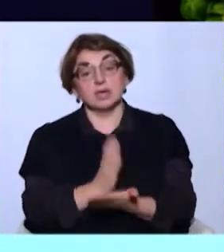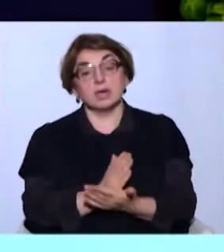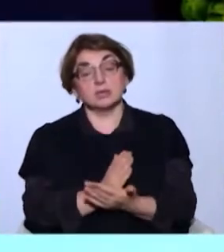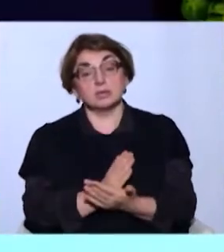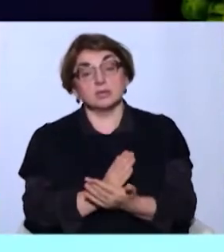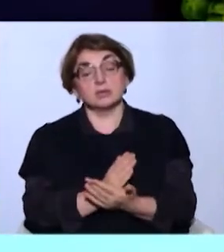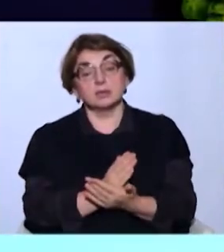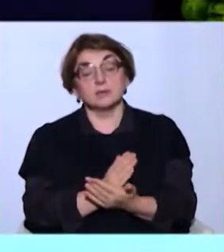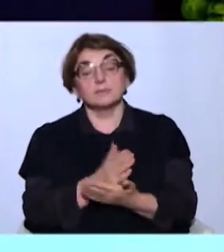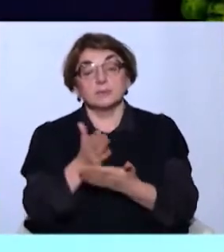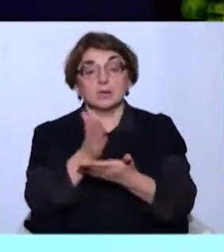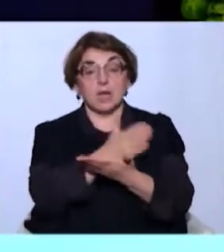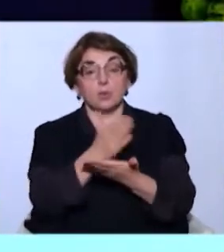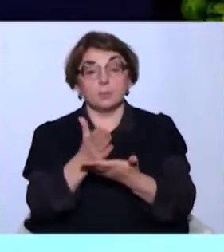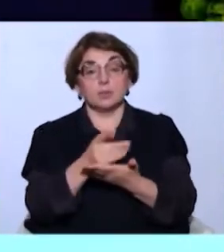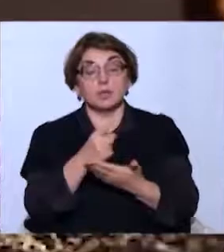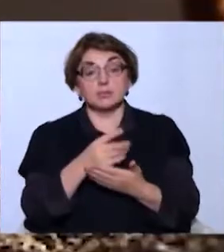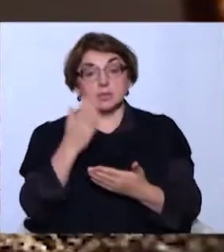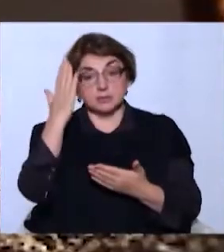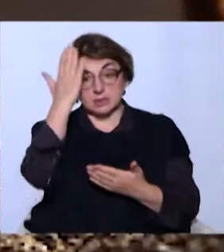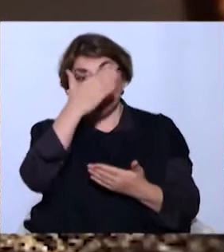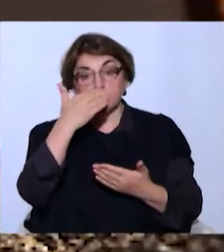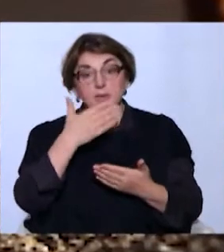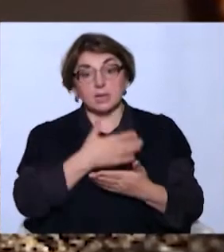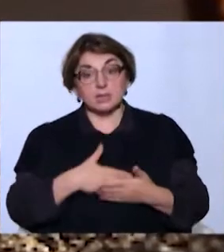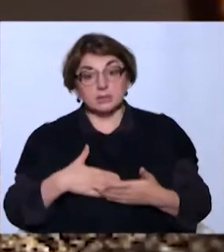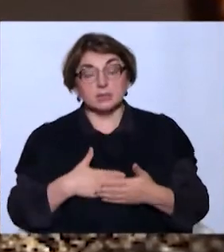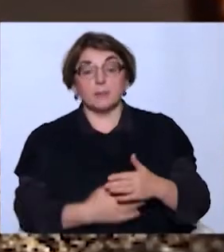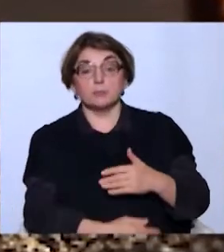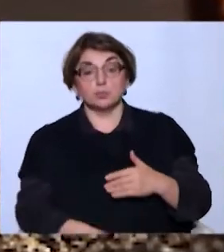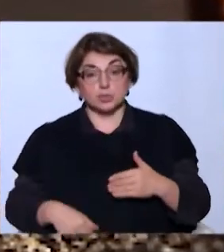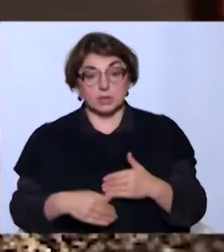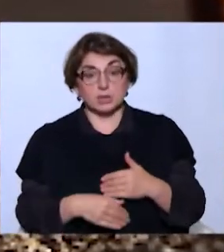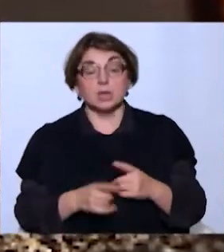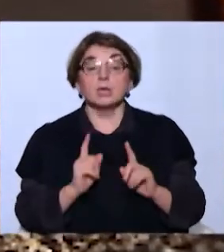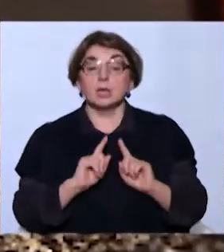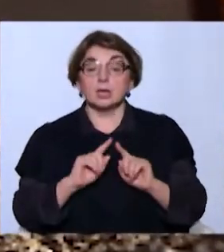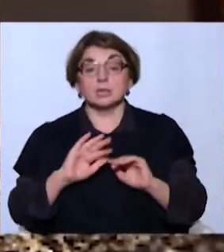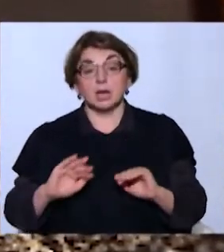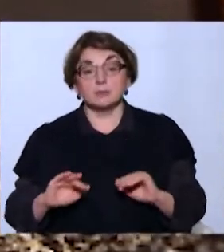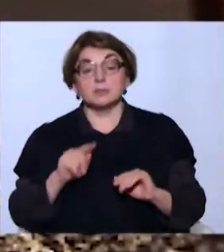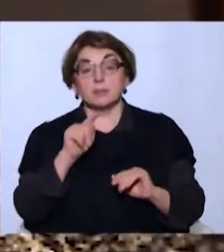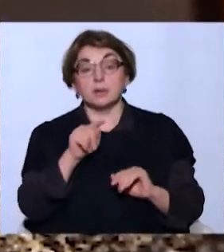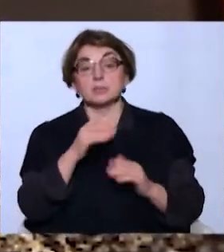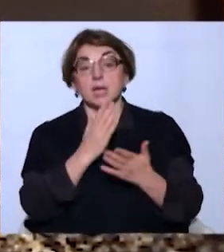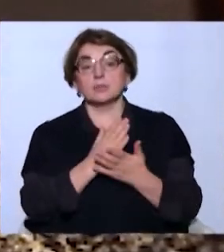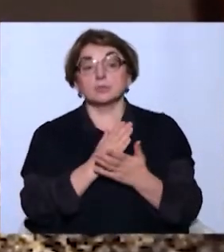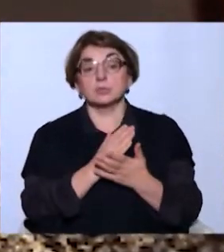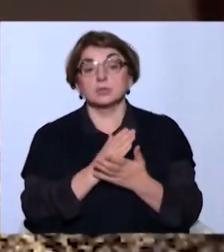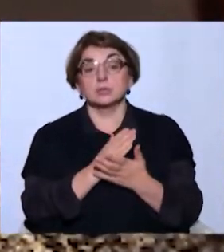ორი ნაწილისაგან შედგება. ეს არის თავმკერდი და მუცელი და გარდა ამისა მას